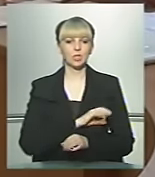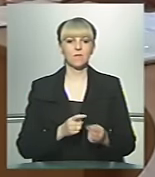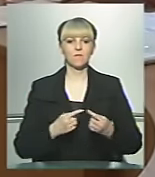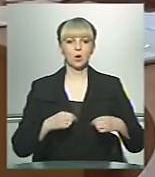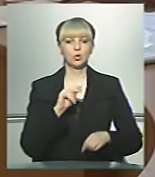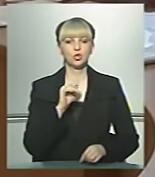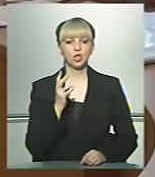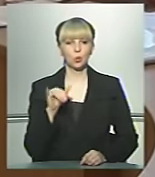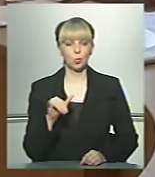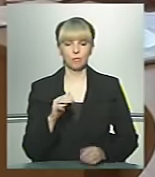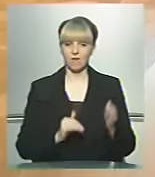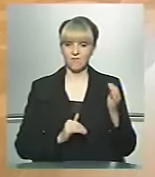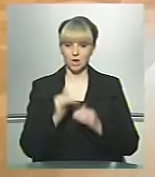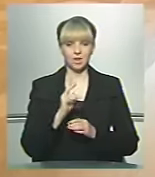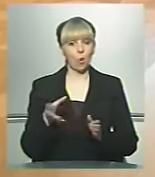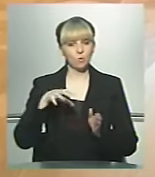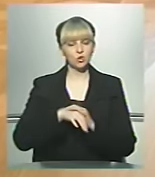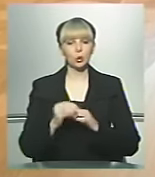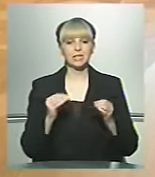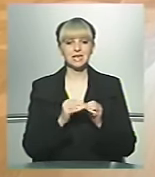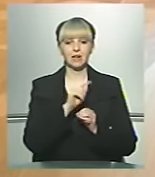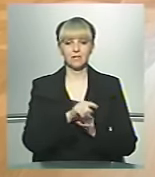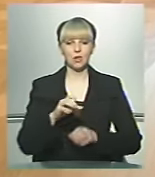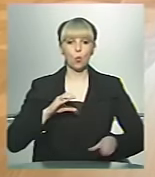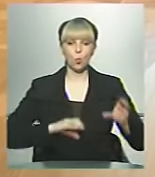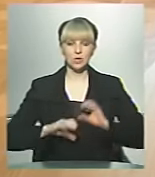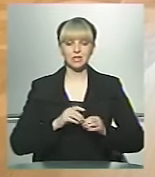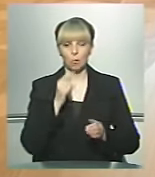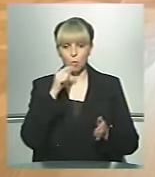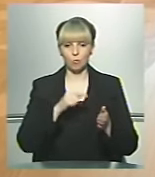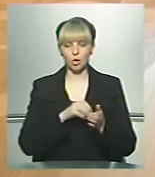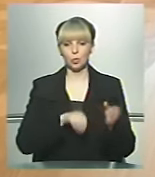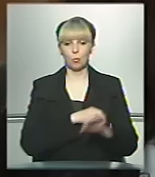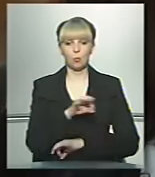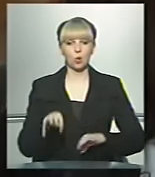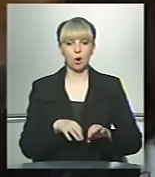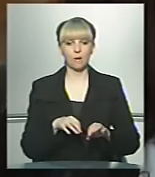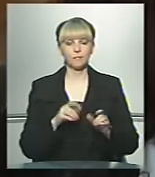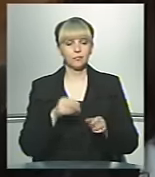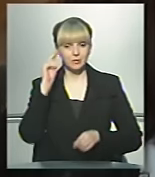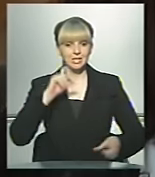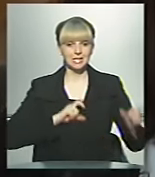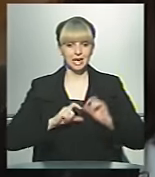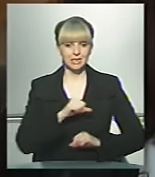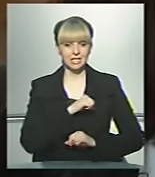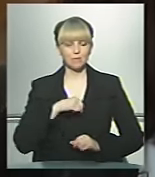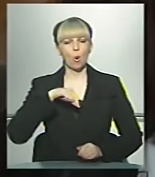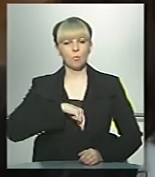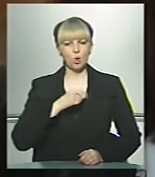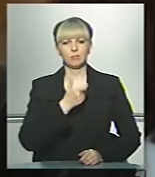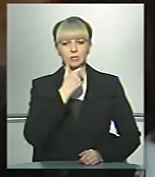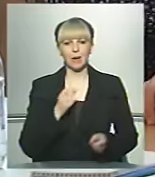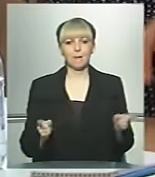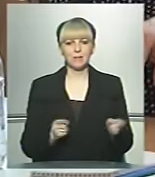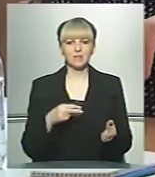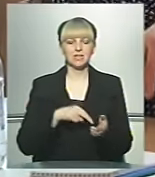факультеті ЧНУ. І хоча ВИШ не увійшов до десятки тих університетів, які потрапили в проект. Дійшли до цього студенти самі. Морально-етичний